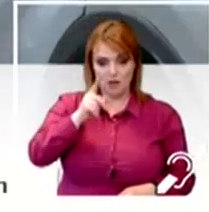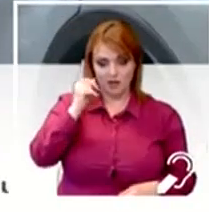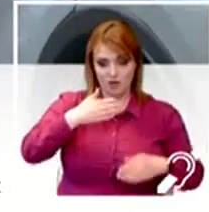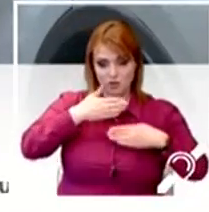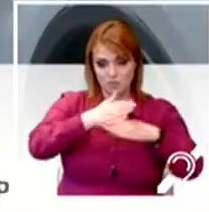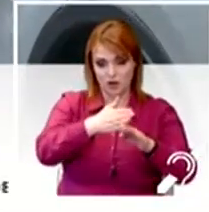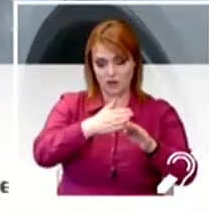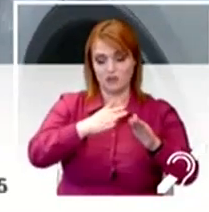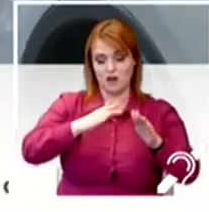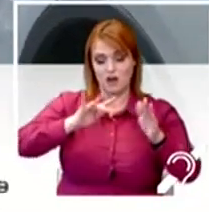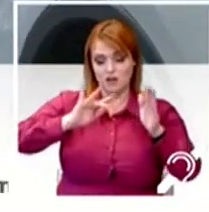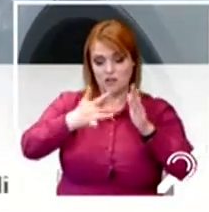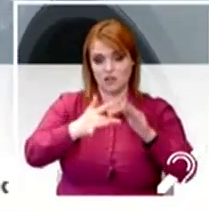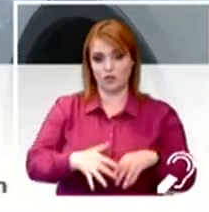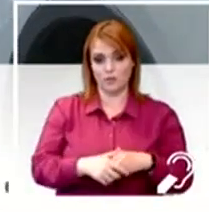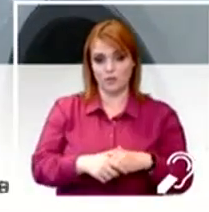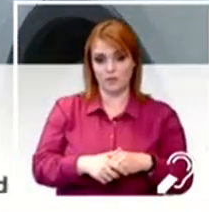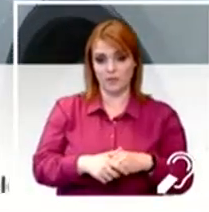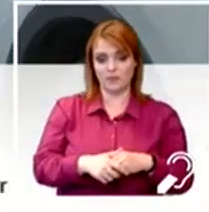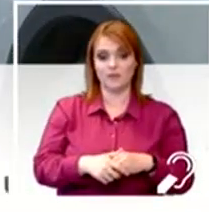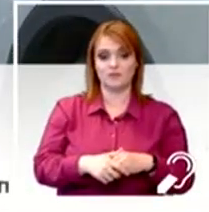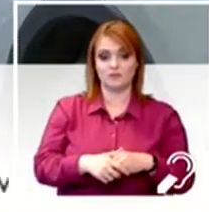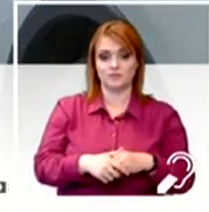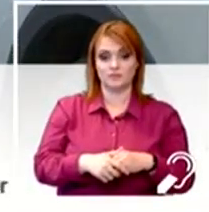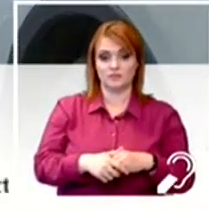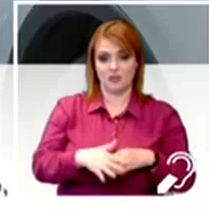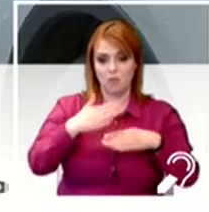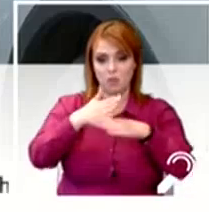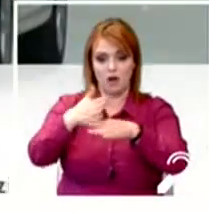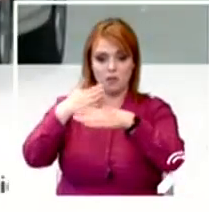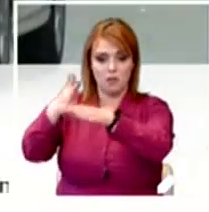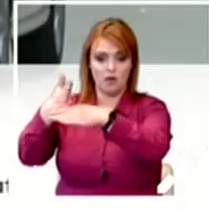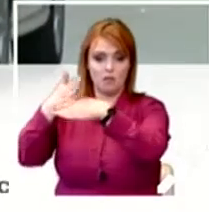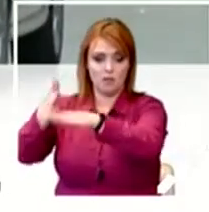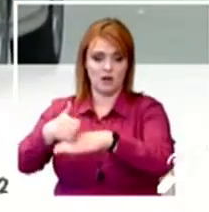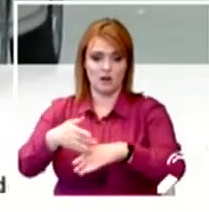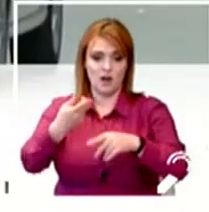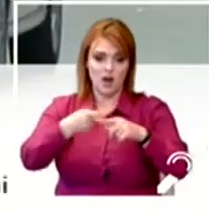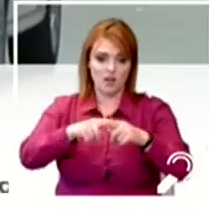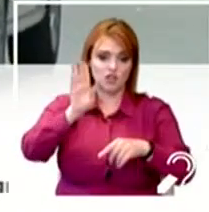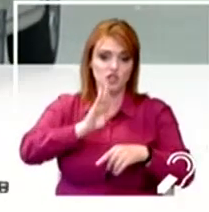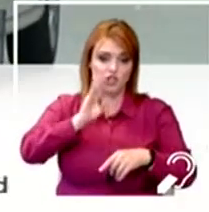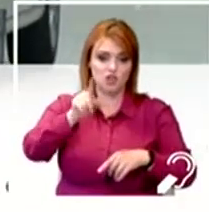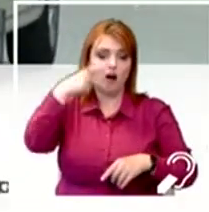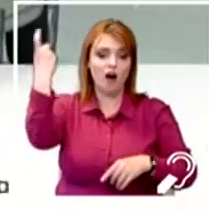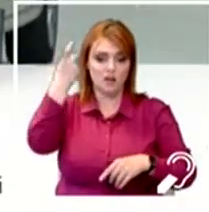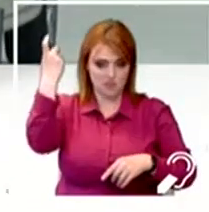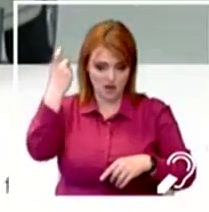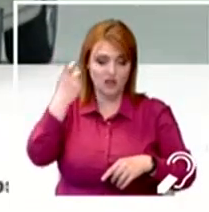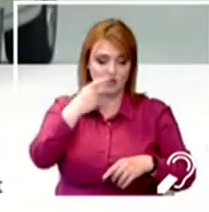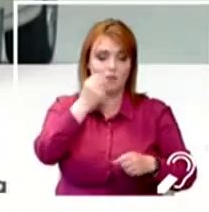ferestrele autoturismelor, iar peste tot sunt numai cioburi de sticlă. Această femeie este proprietara unuia